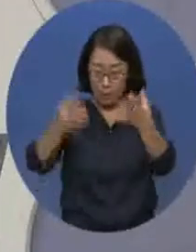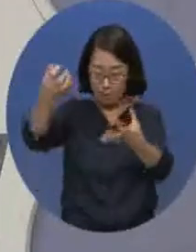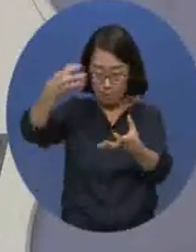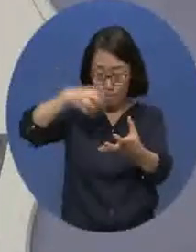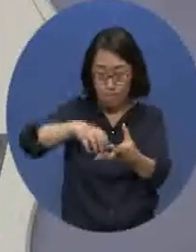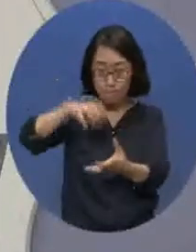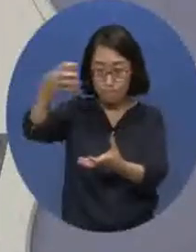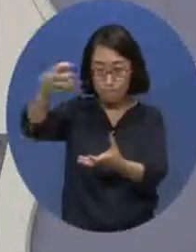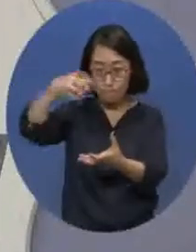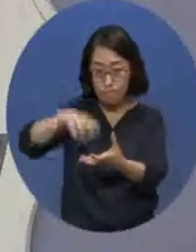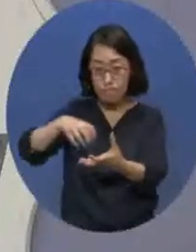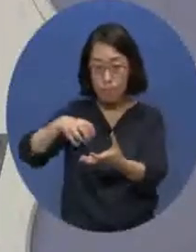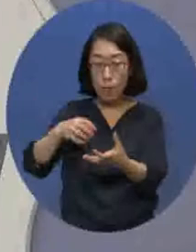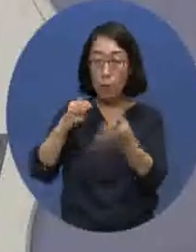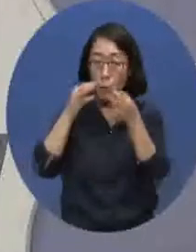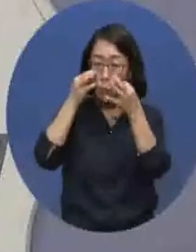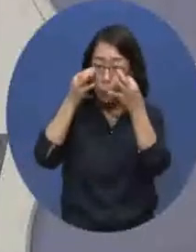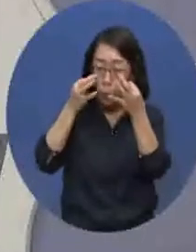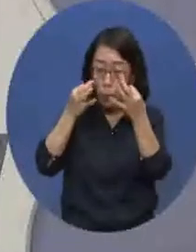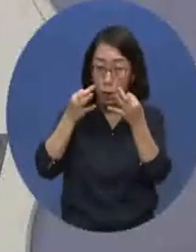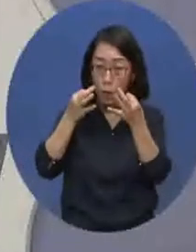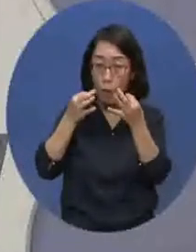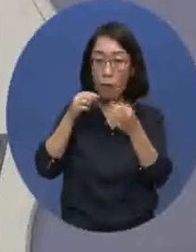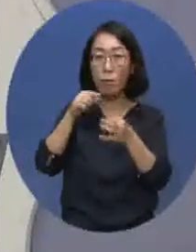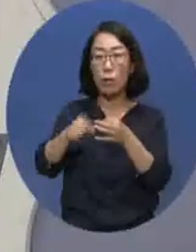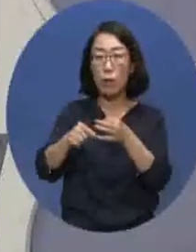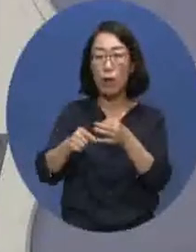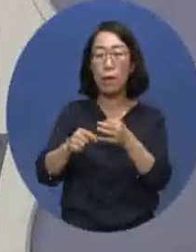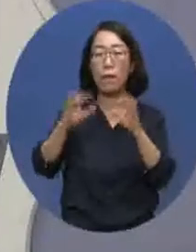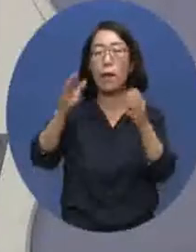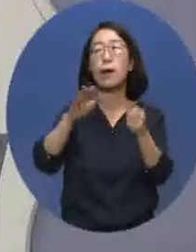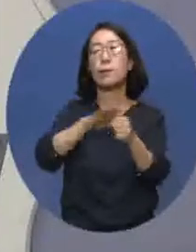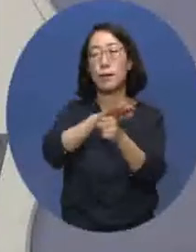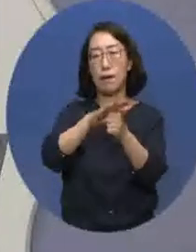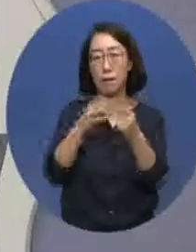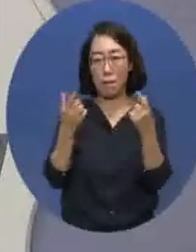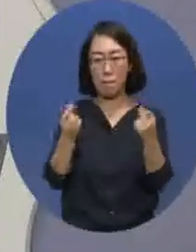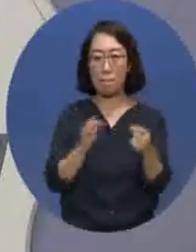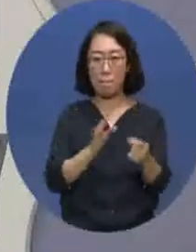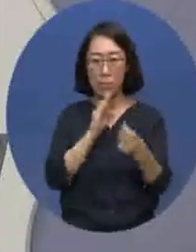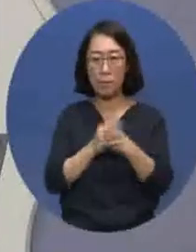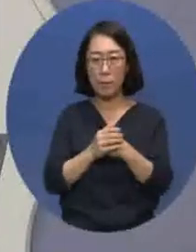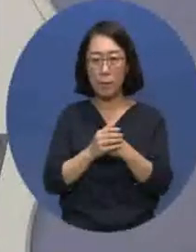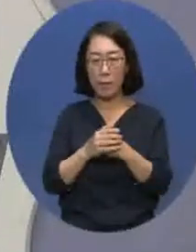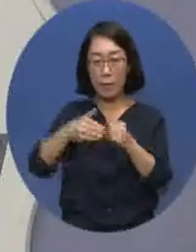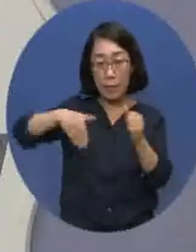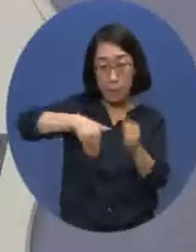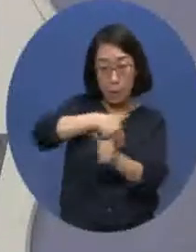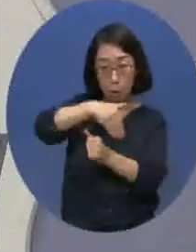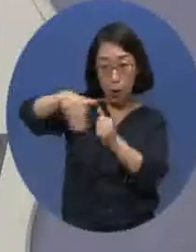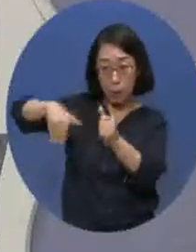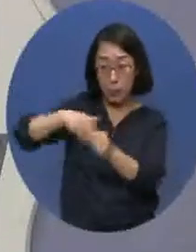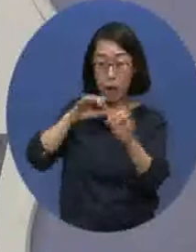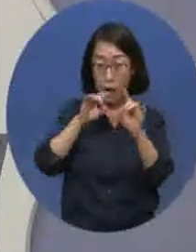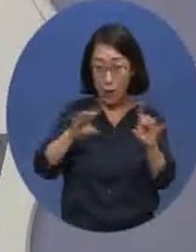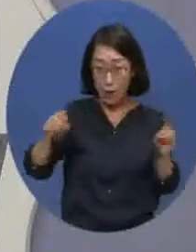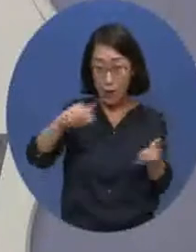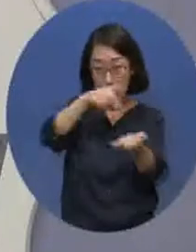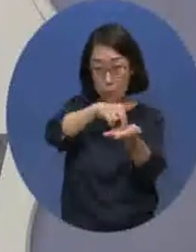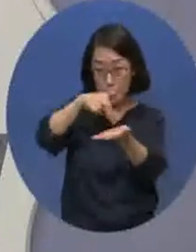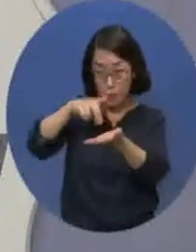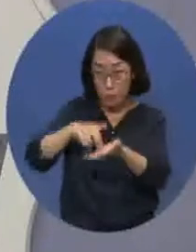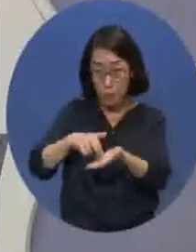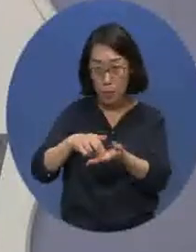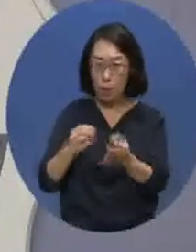말씀을 하셨다고 해요 그것은 뭐냐 우리가 처함 현실에서 충실하게 최선을 다하는 거 성실하게